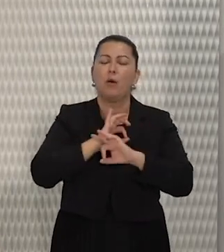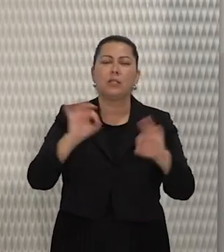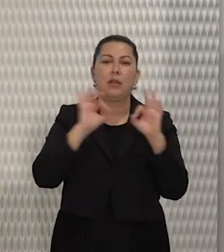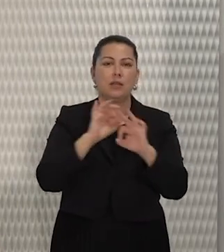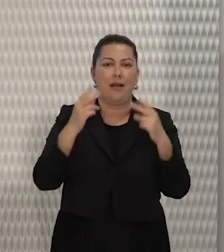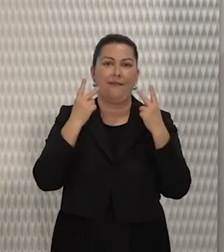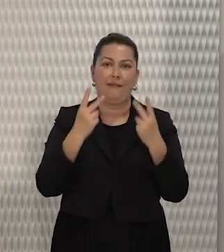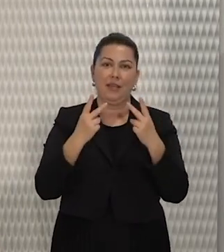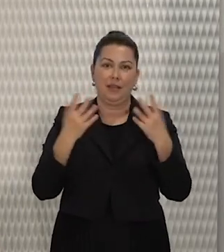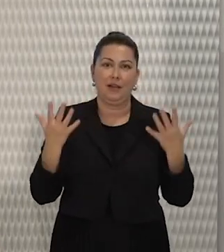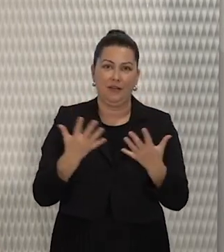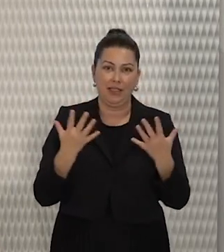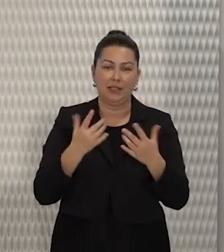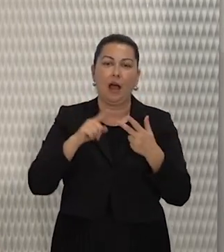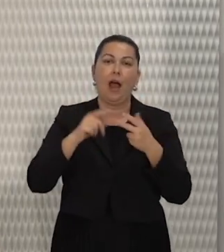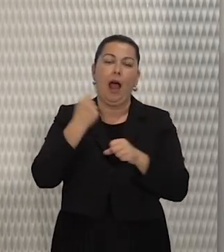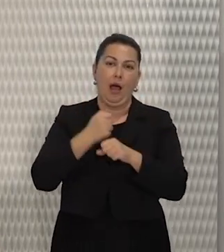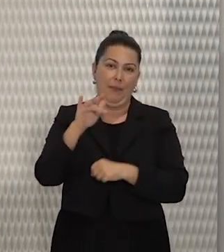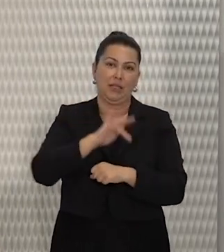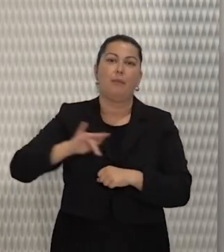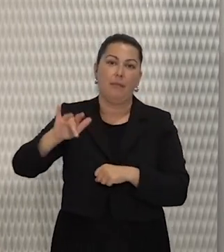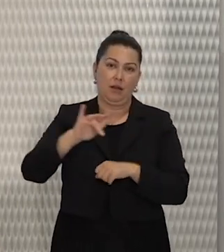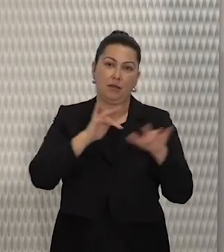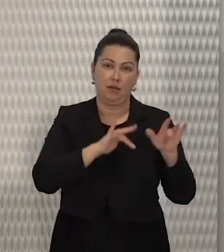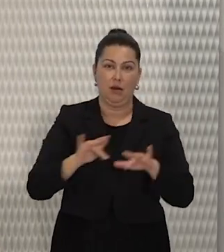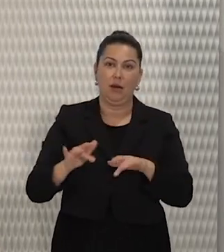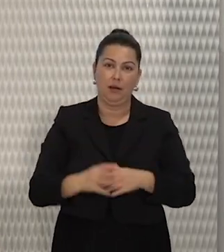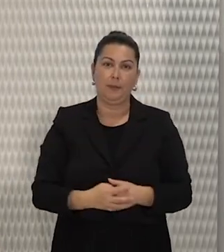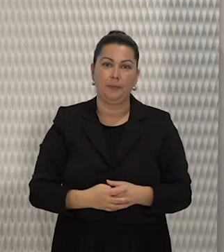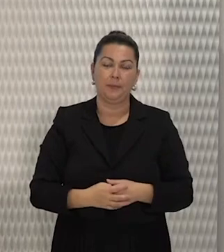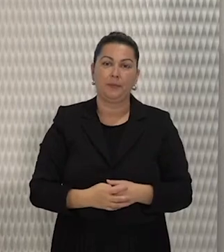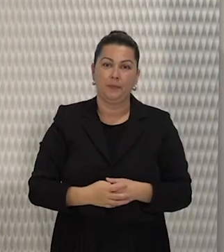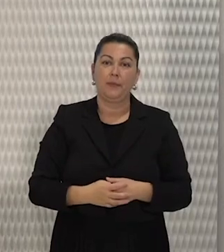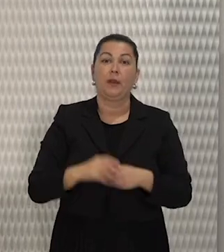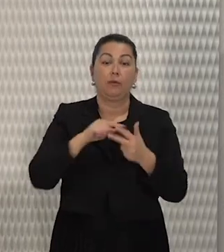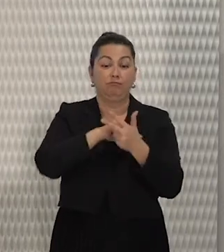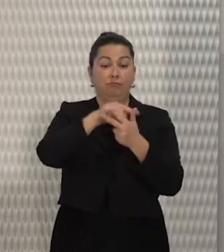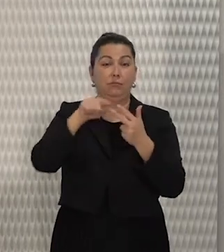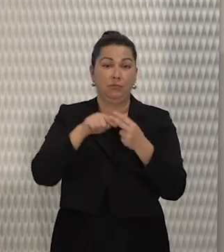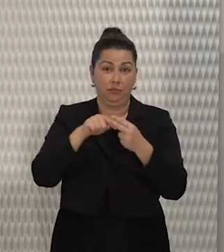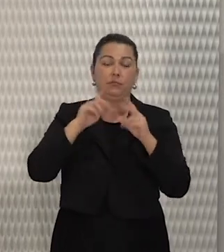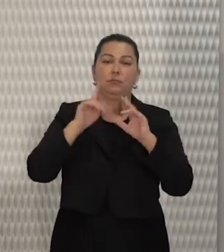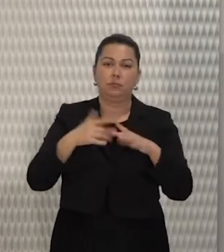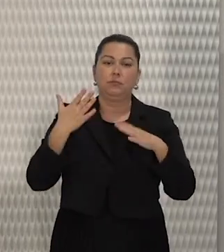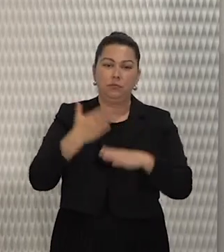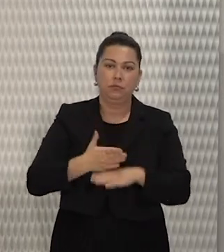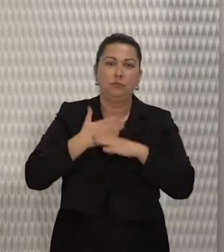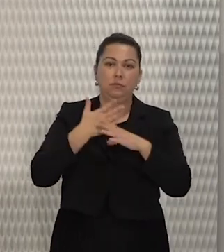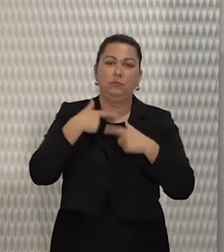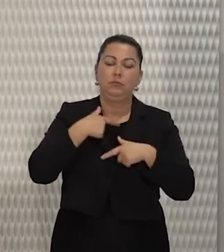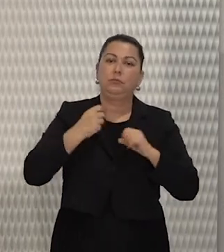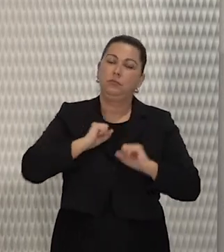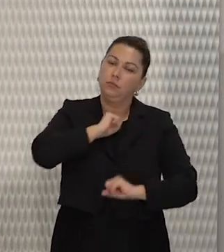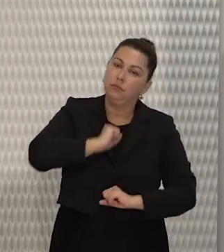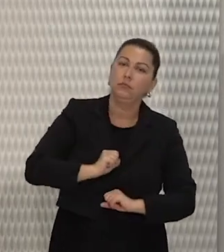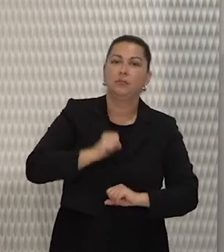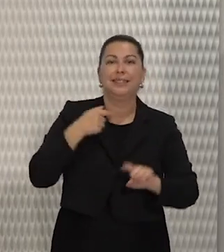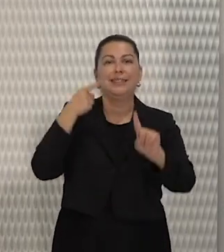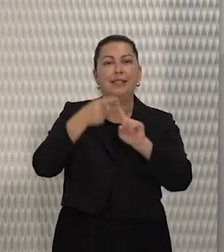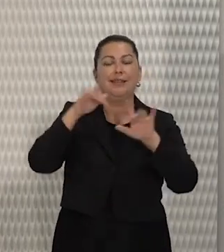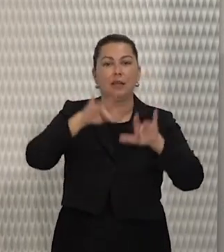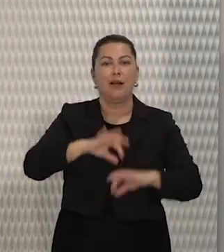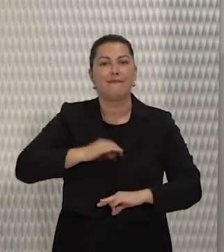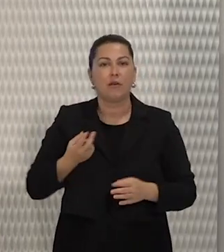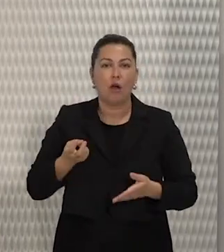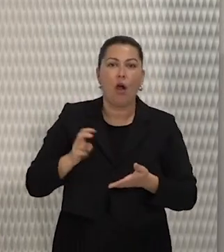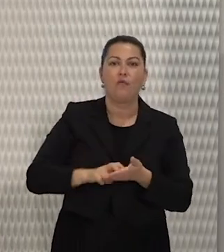wichtige Element war einfach dann, einen Arbeitsplatz zu haben. Und dann aus dieser Sache wieder rauszukommen und ein Ziel zu haben, morgens aufzustehen, in die